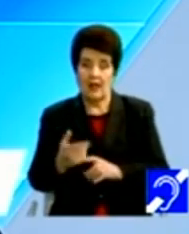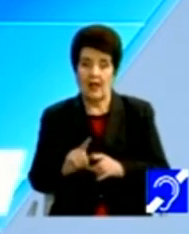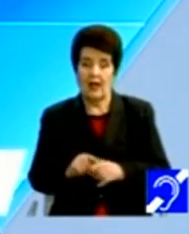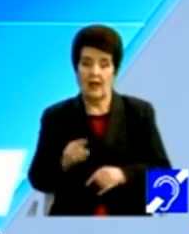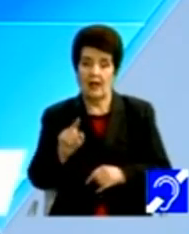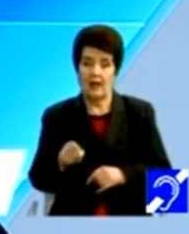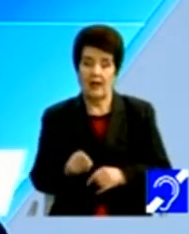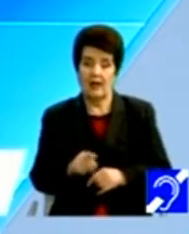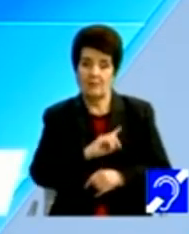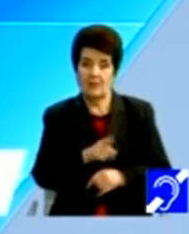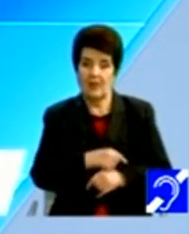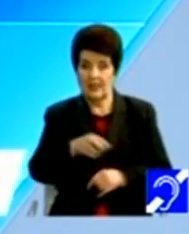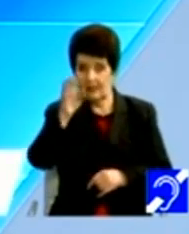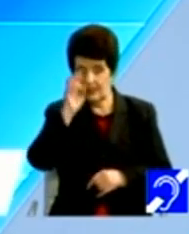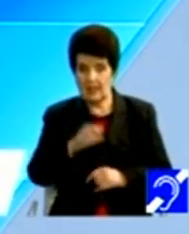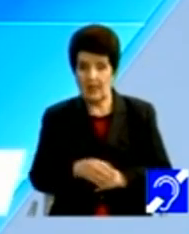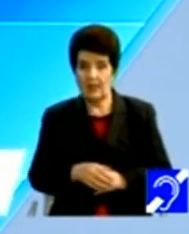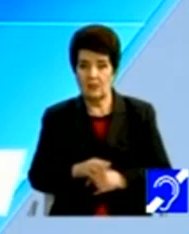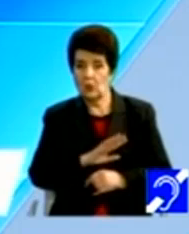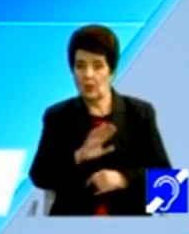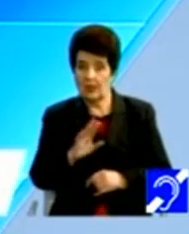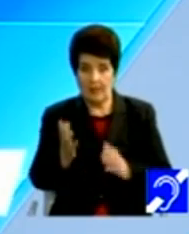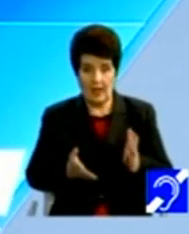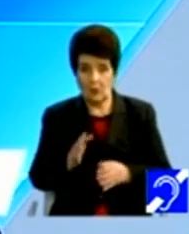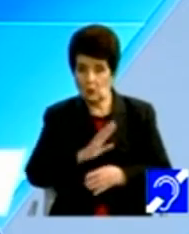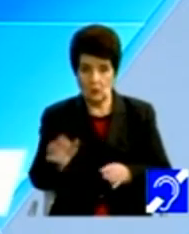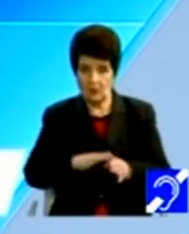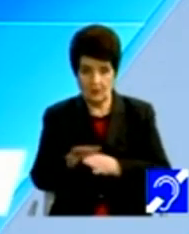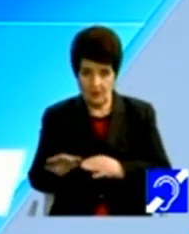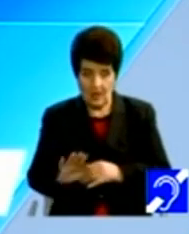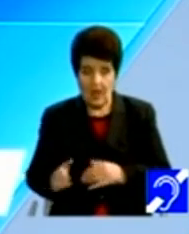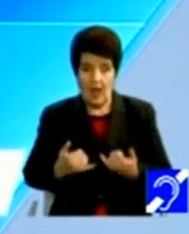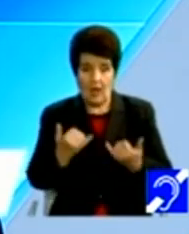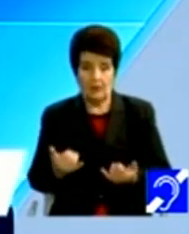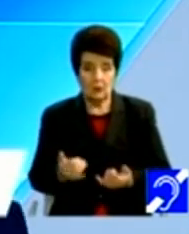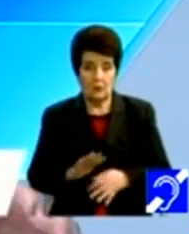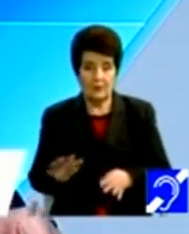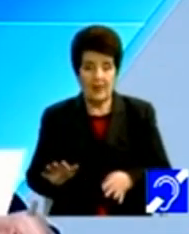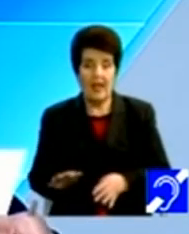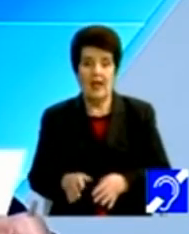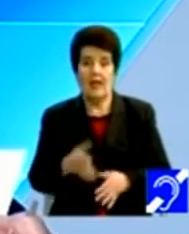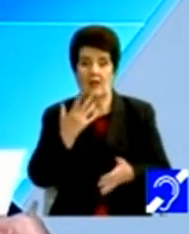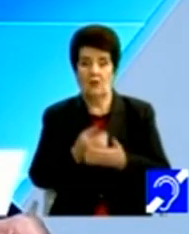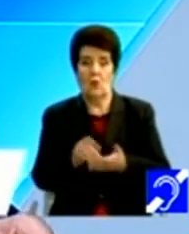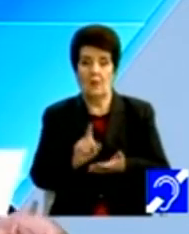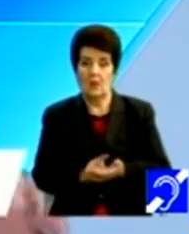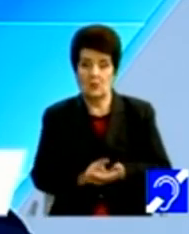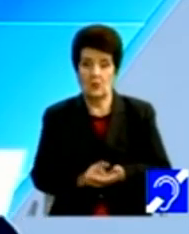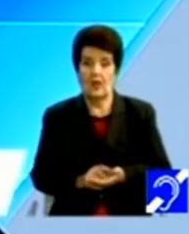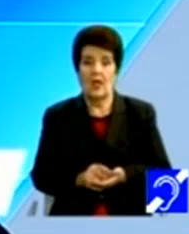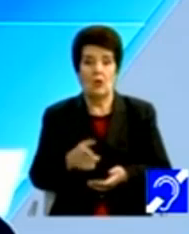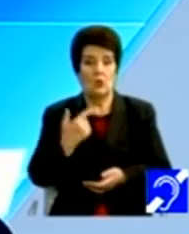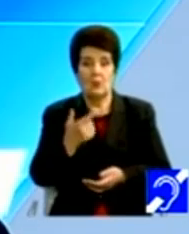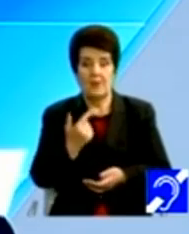când fiecare putere nu își va îndeplini sau nu își va onora obligațiunile sale legale, noi nu putem să vorbim de